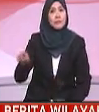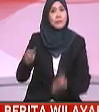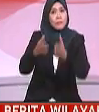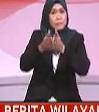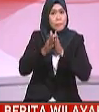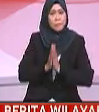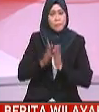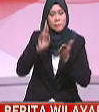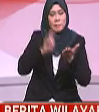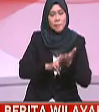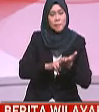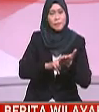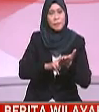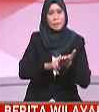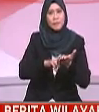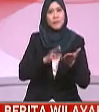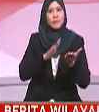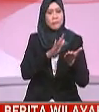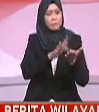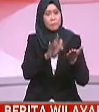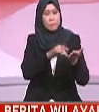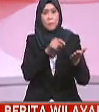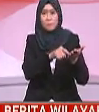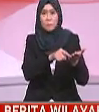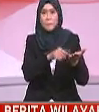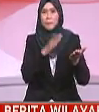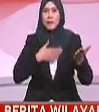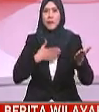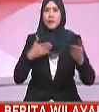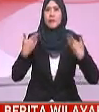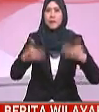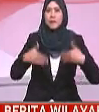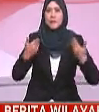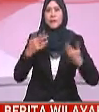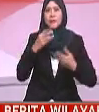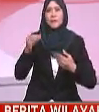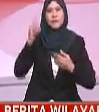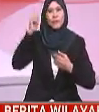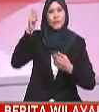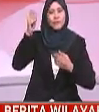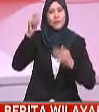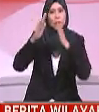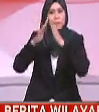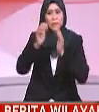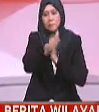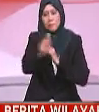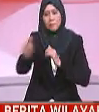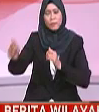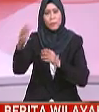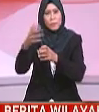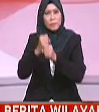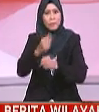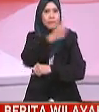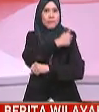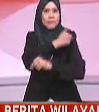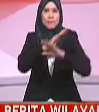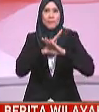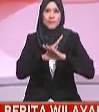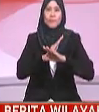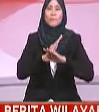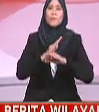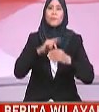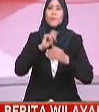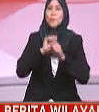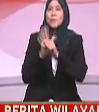diminta mendaftar diri melalui MySejahtera atau melalui tuai rumah masing-masing bagi mendapatkan suntikan vaksin